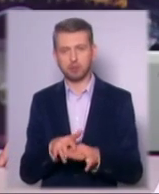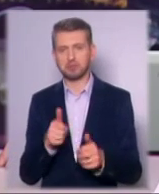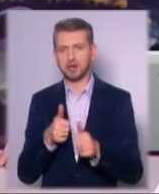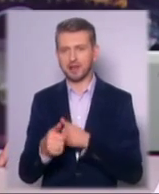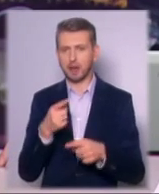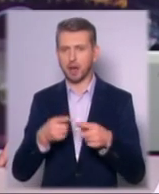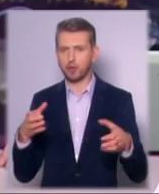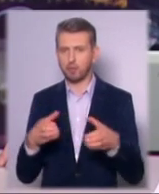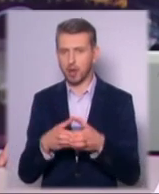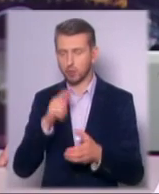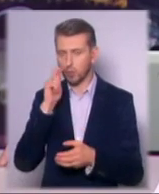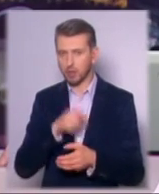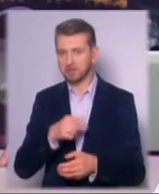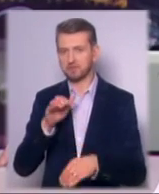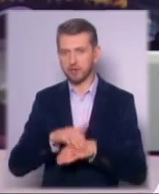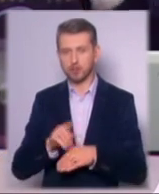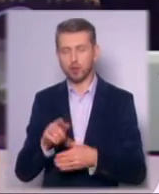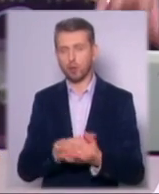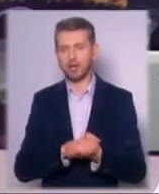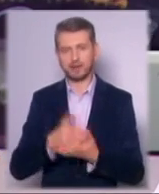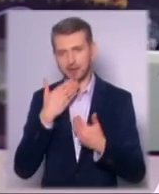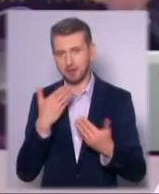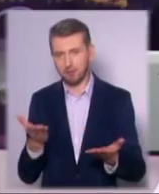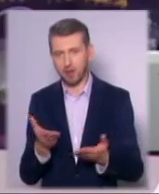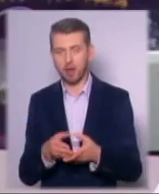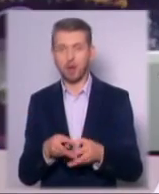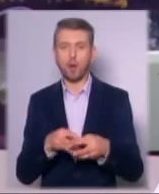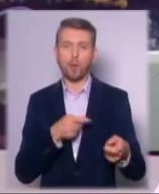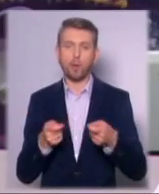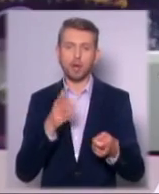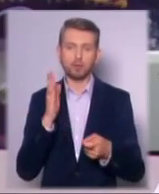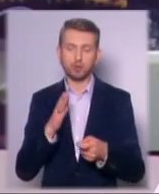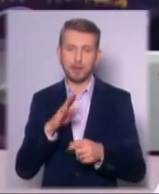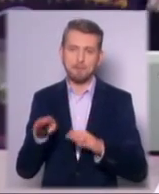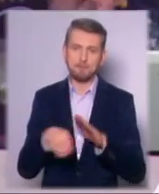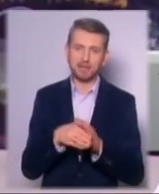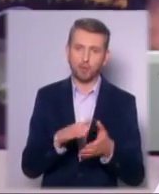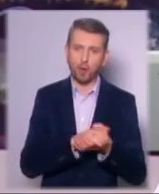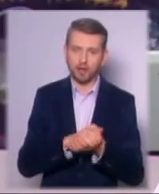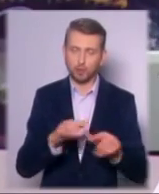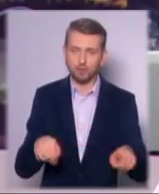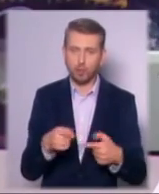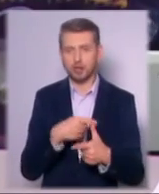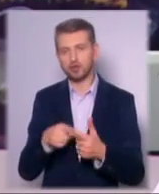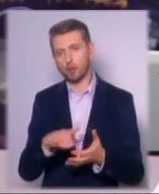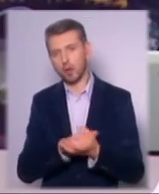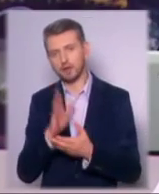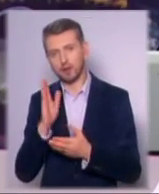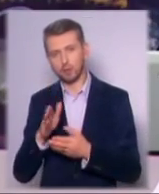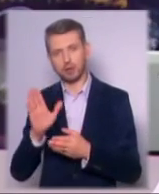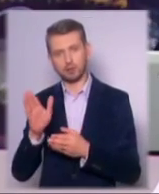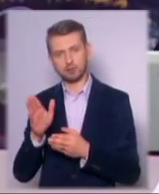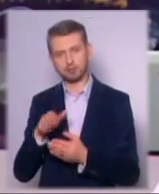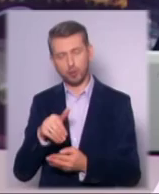свідчить про те, що коаліції немає. Тож, чи уряд буде під коаліцію створений, чи коаліція буде потім якось формуватися під